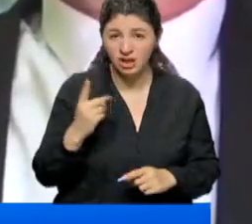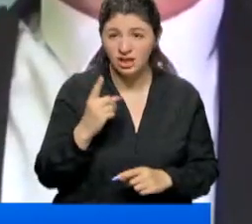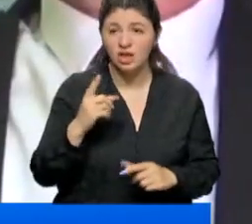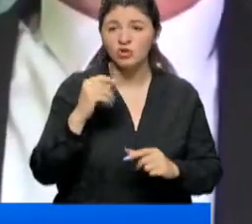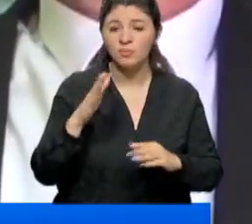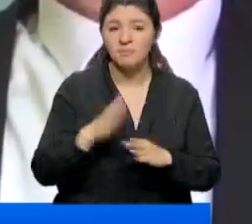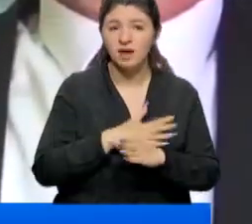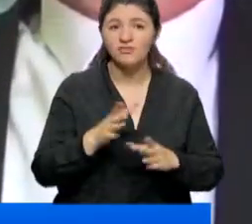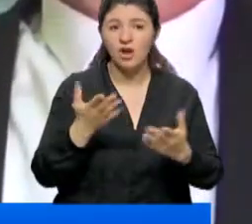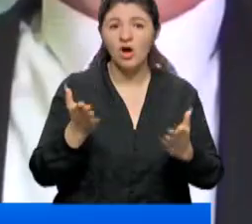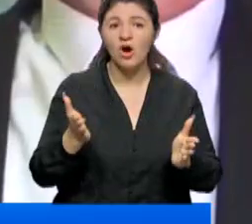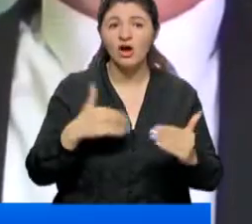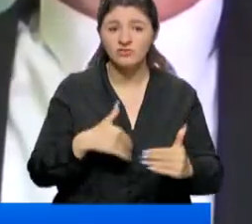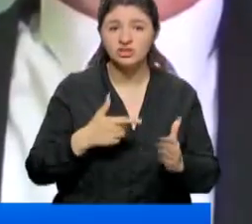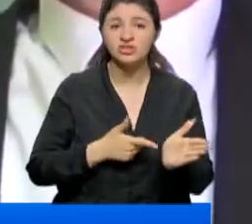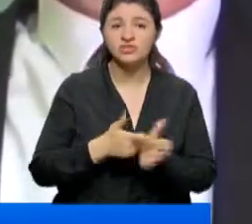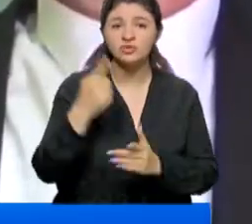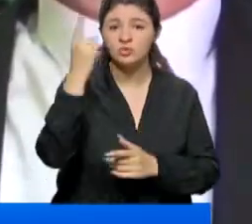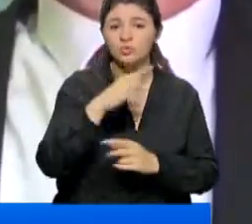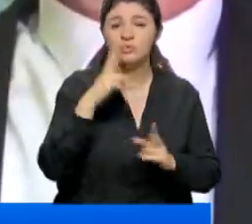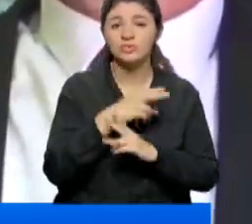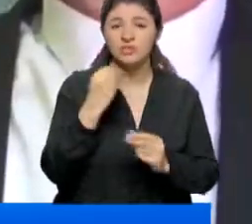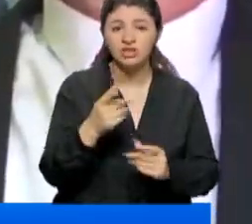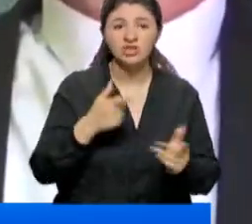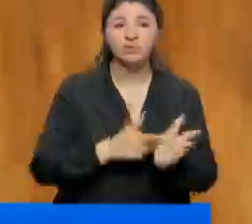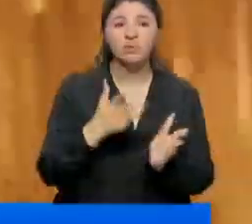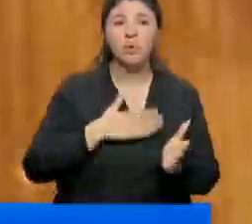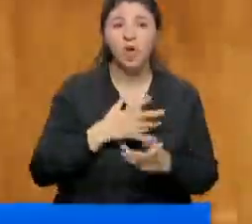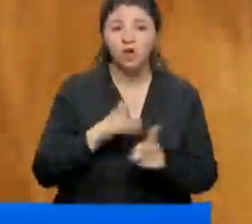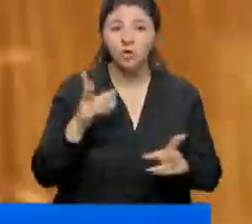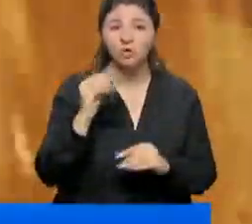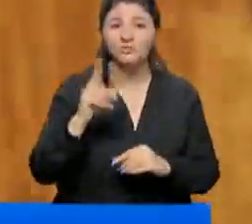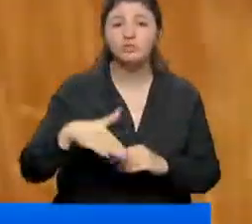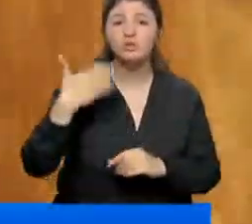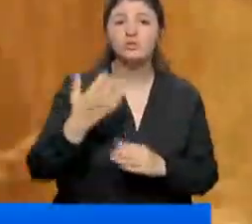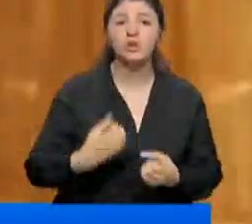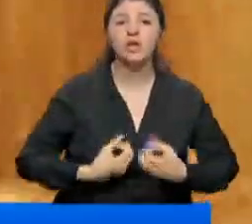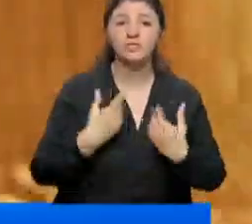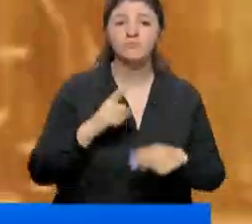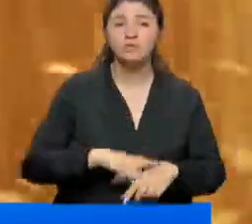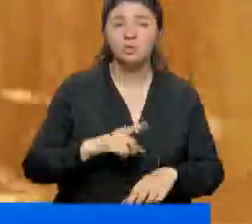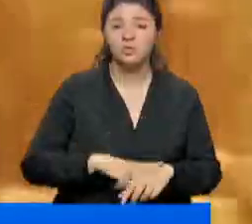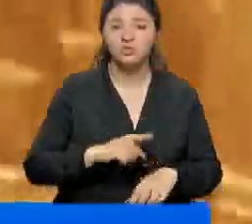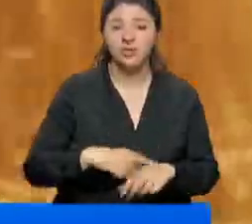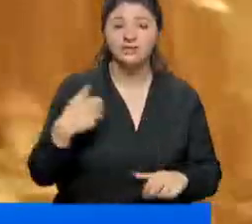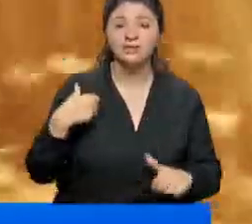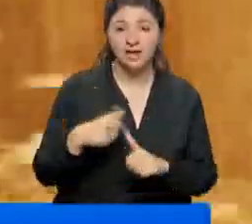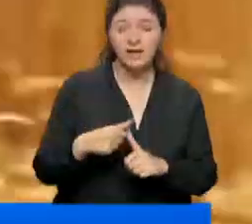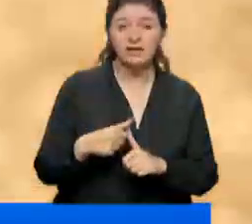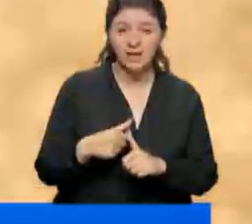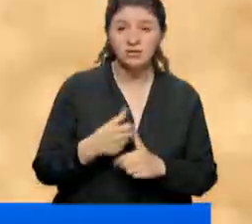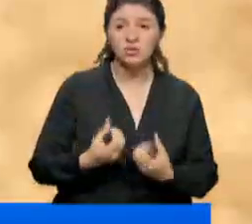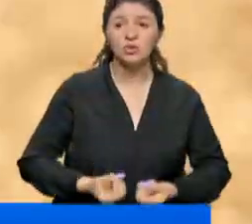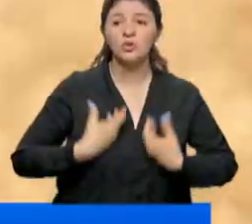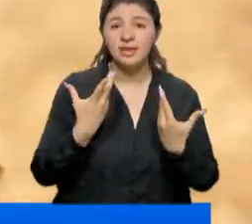Toprak Mahsulleri Ofisinin çiftçinin yüzünü güldürecek çiftçinin önünü açacak bu bu peki üretim sezonunda tekrar